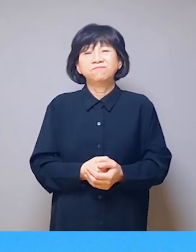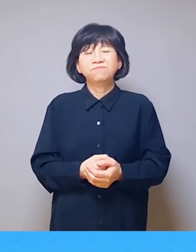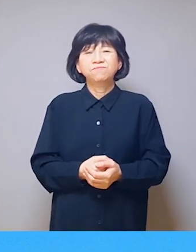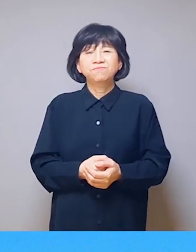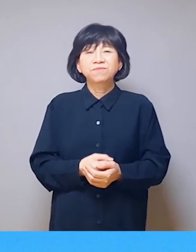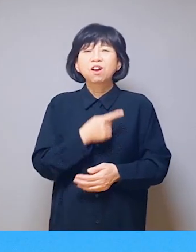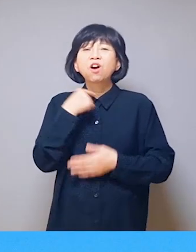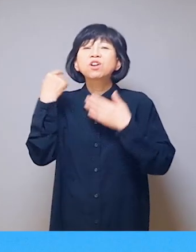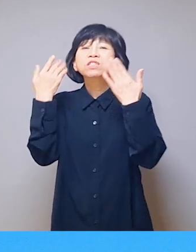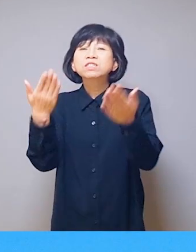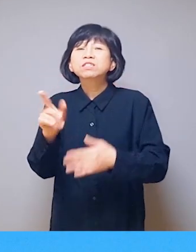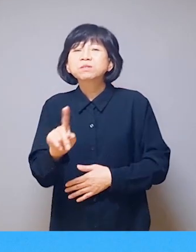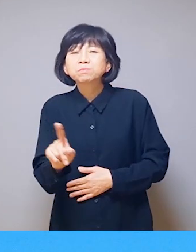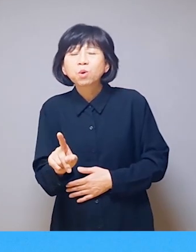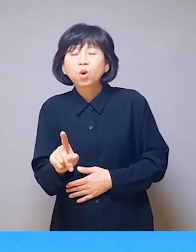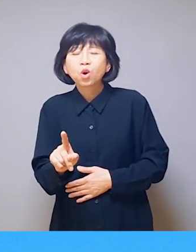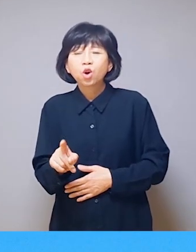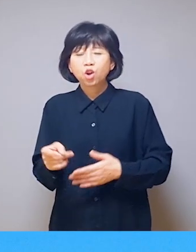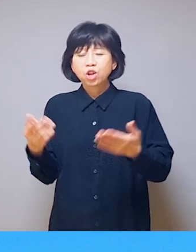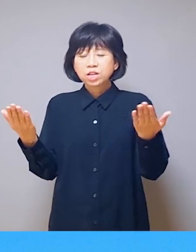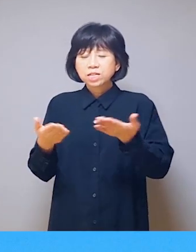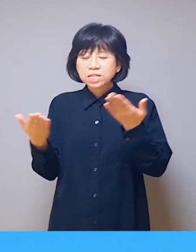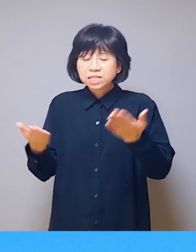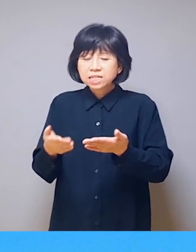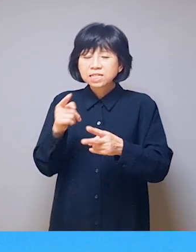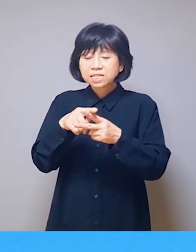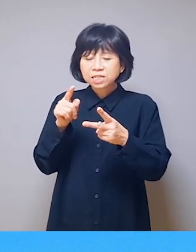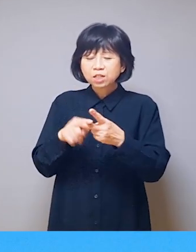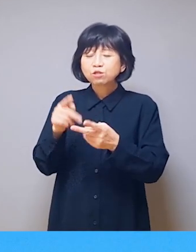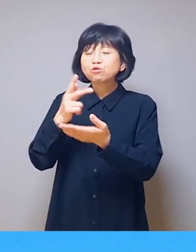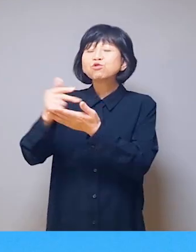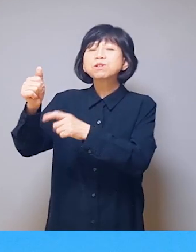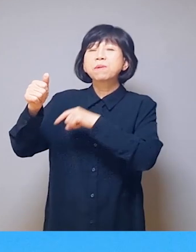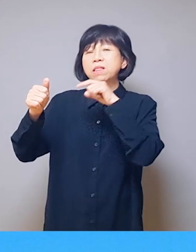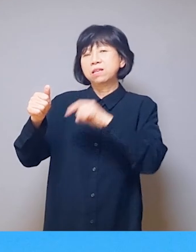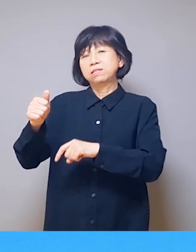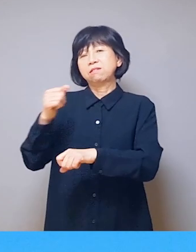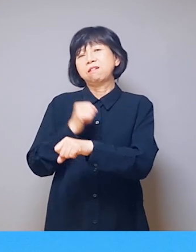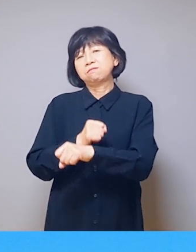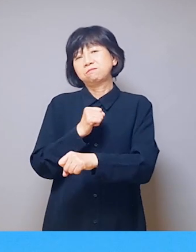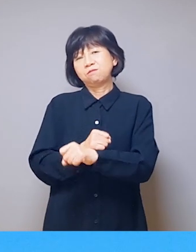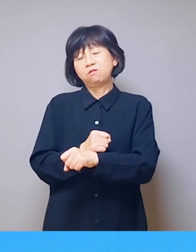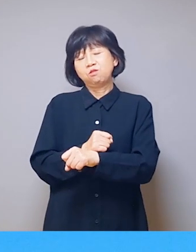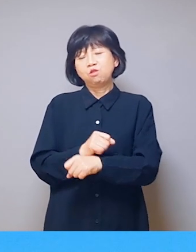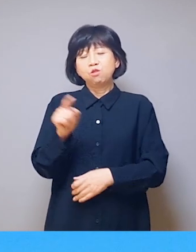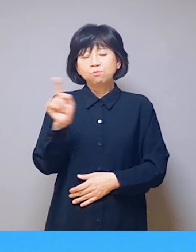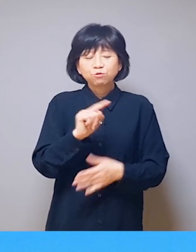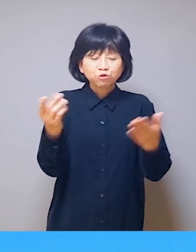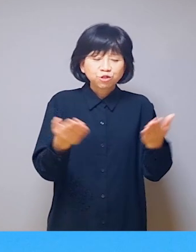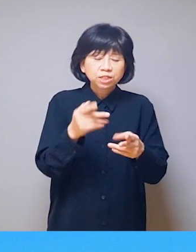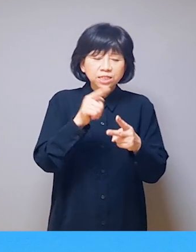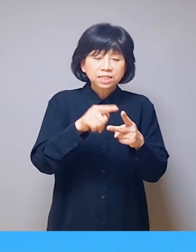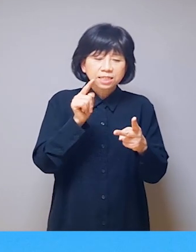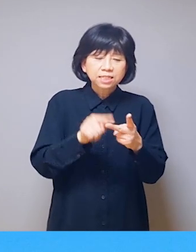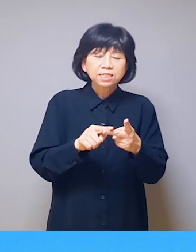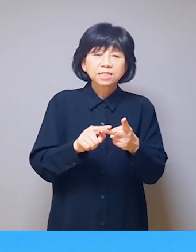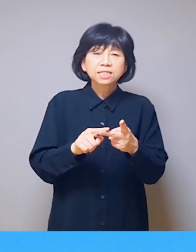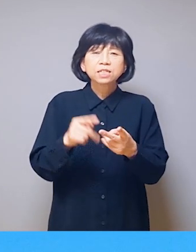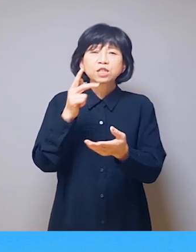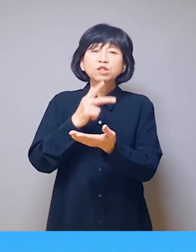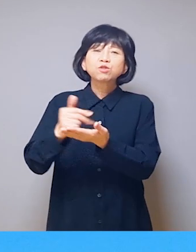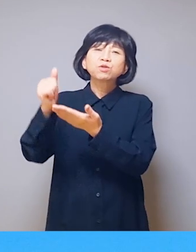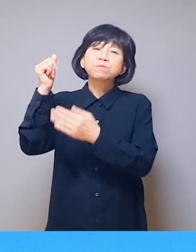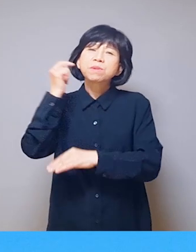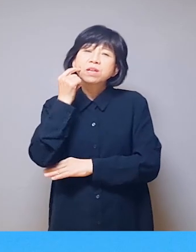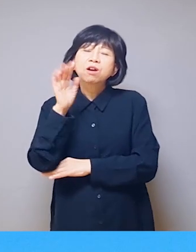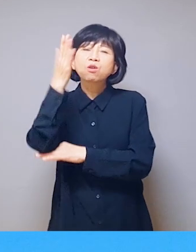헌신은 무슨 일을 하든지 그 안에서 죽게 하듯 하고, 무슨 일을 하든지 그 안에서 누구에게